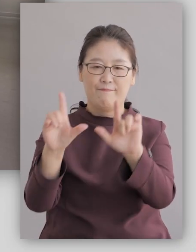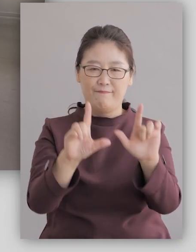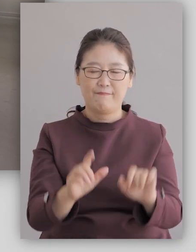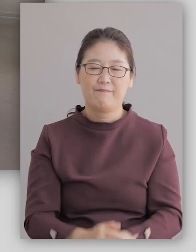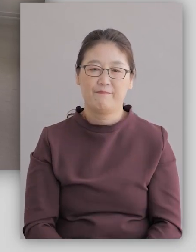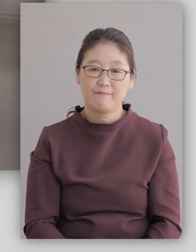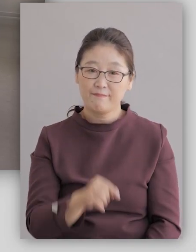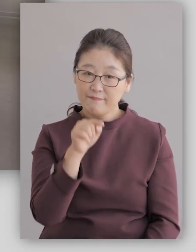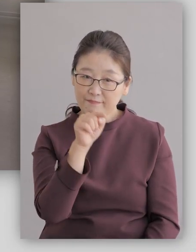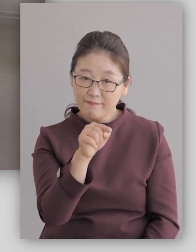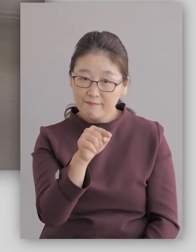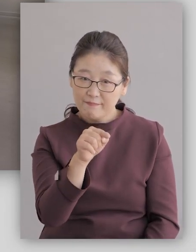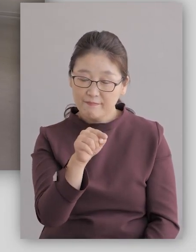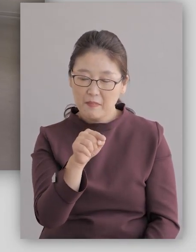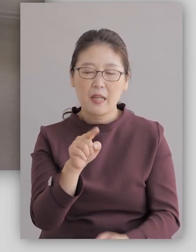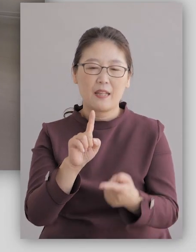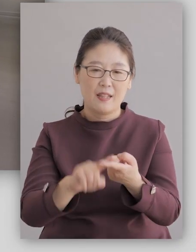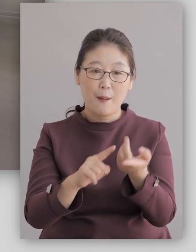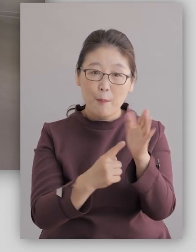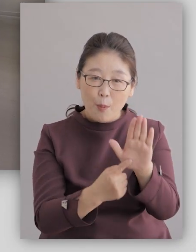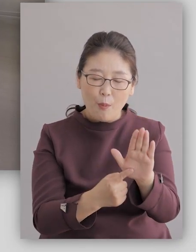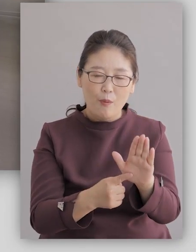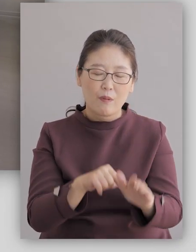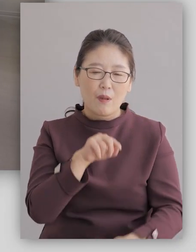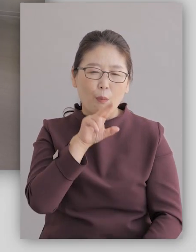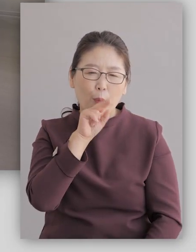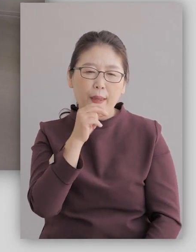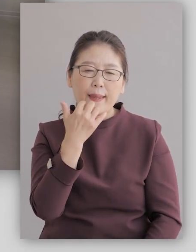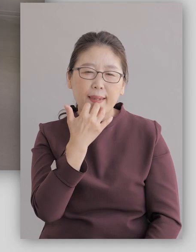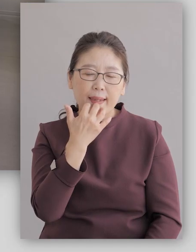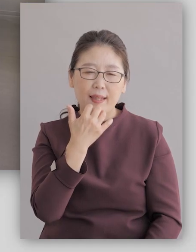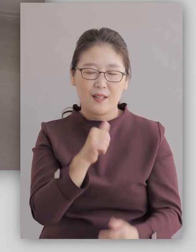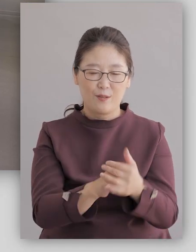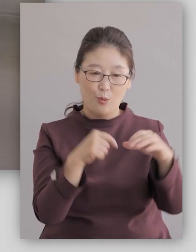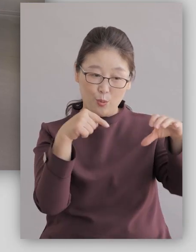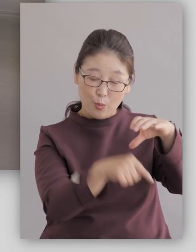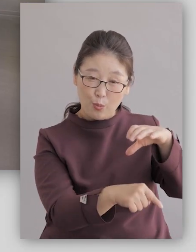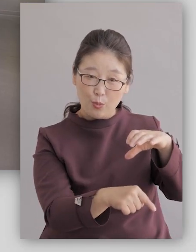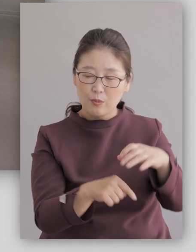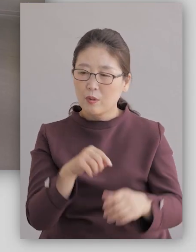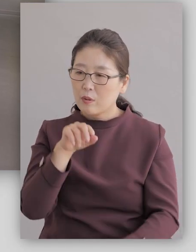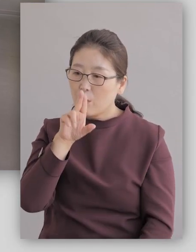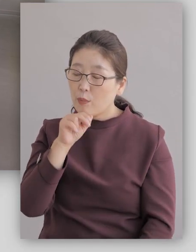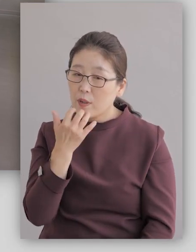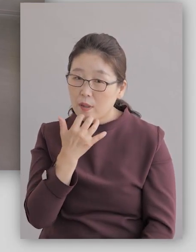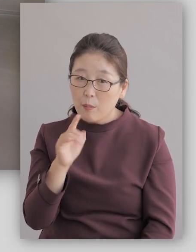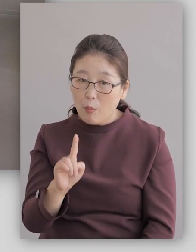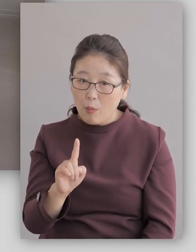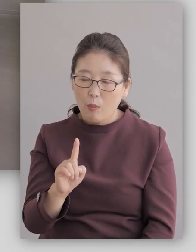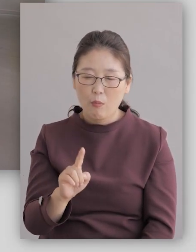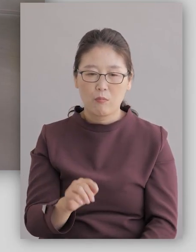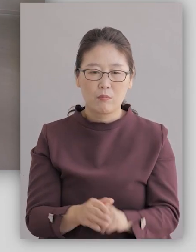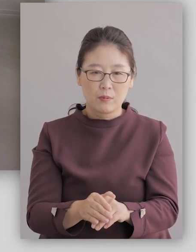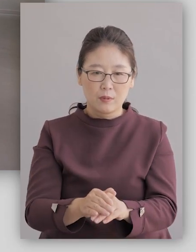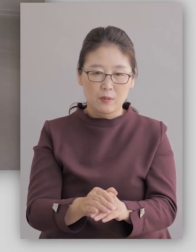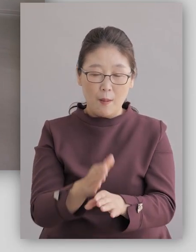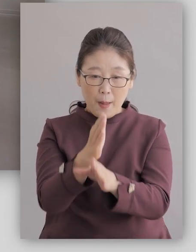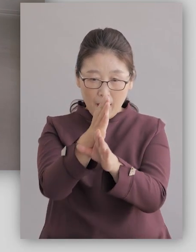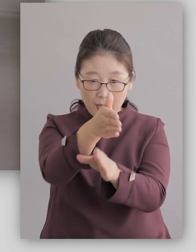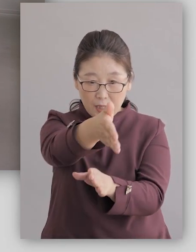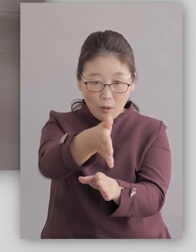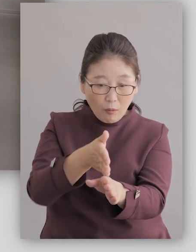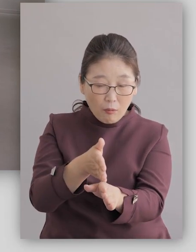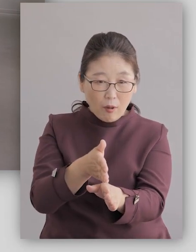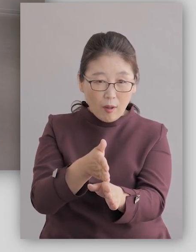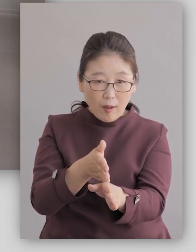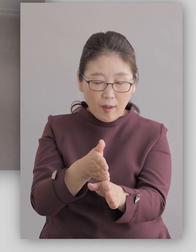보여주는 제목이 회색 동굴입니다. 그렇지만 회색은 경계로서 굉장히 많은 부분으로 가능성을 열고